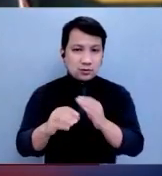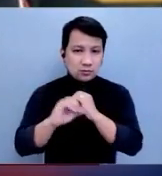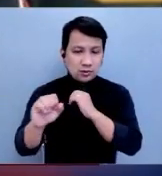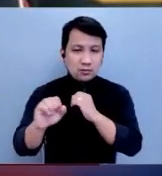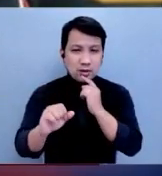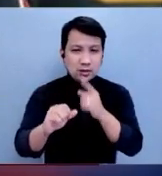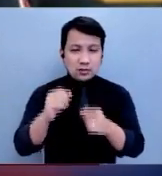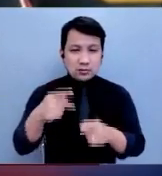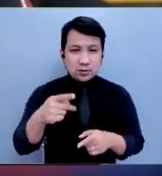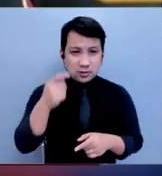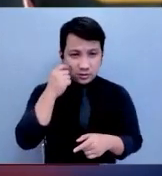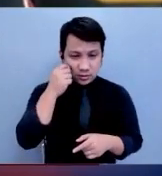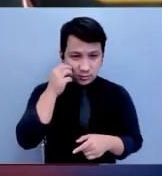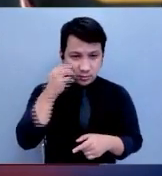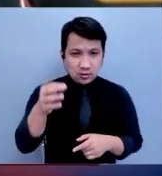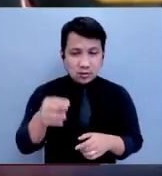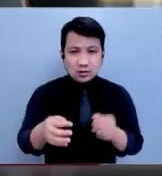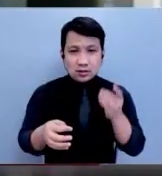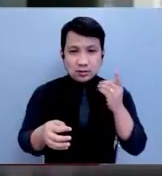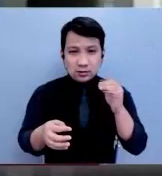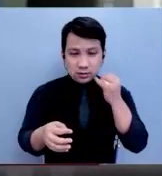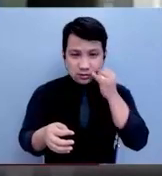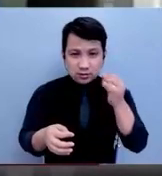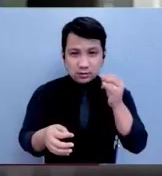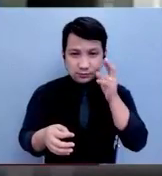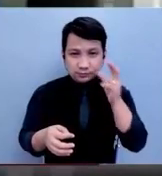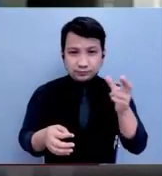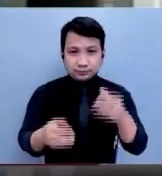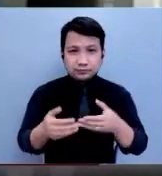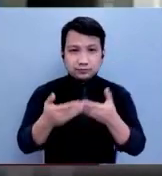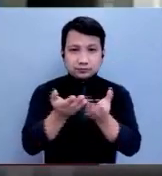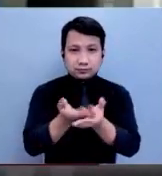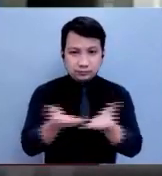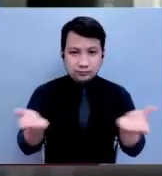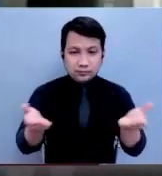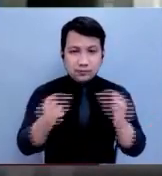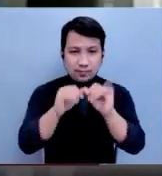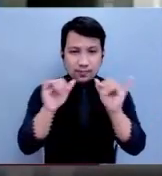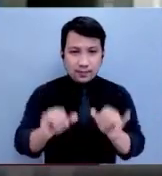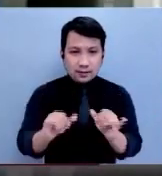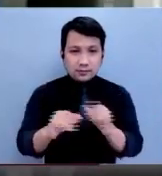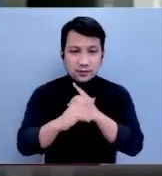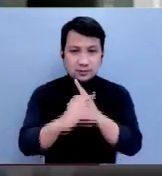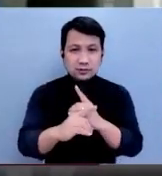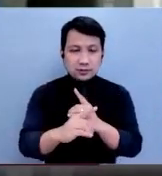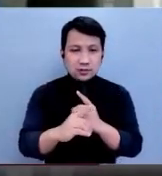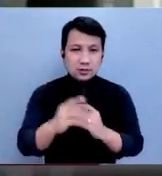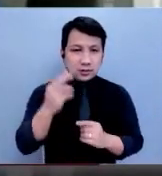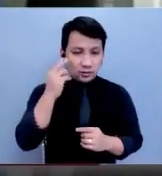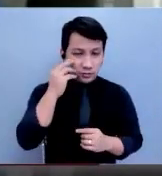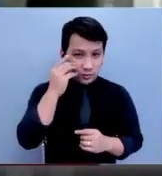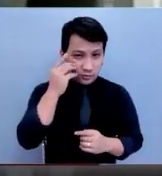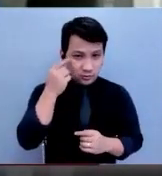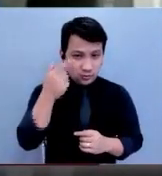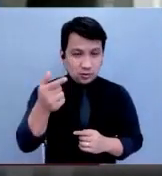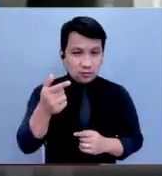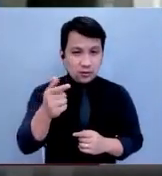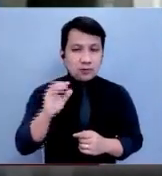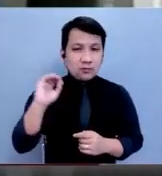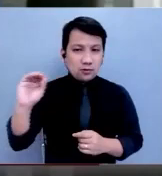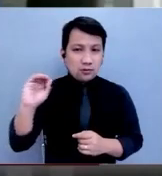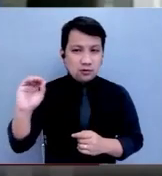programang Ted Filon at DJ Chacha sa Radyo 5, inilatag naman ni dating Defense Secretary Norberto Gonzales ang kanyang